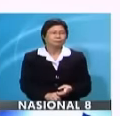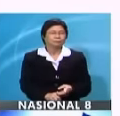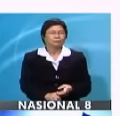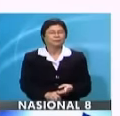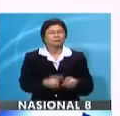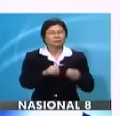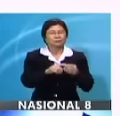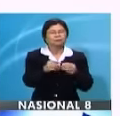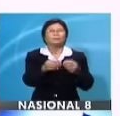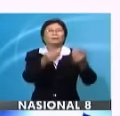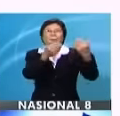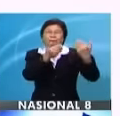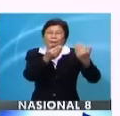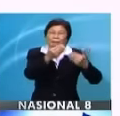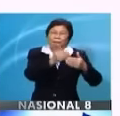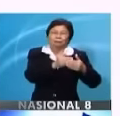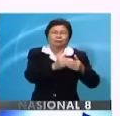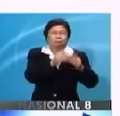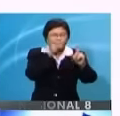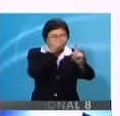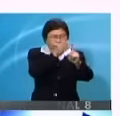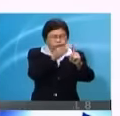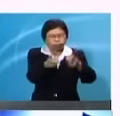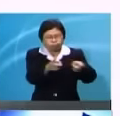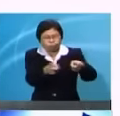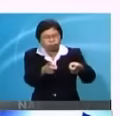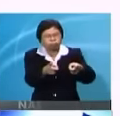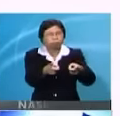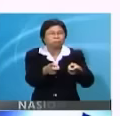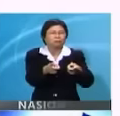Explain SOP on accommodation,